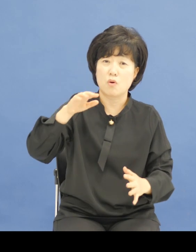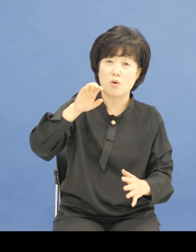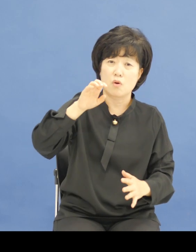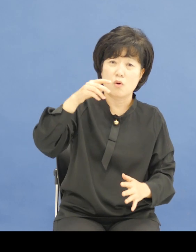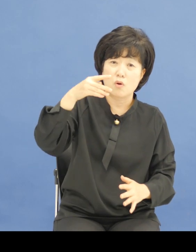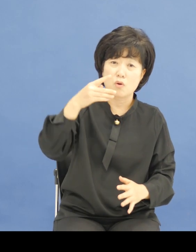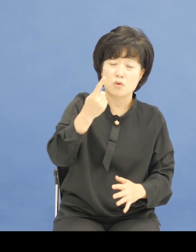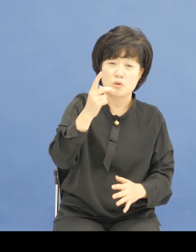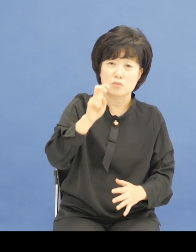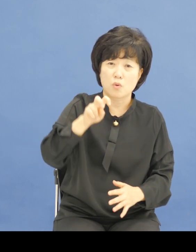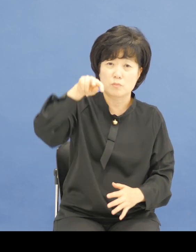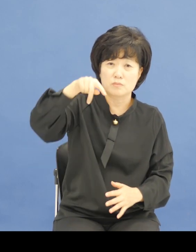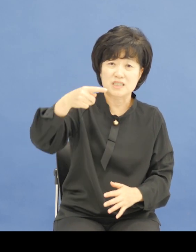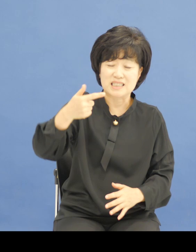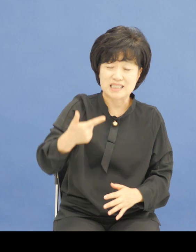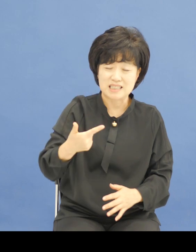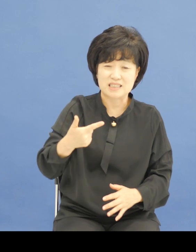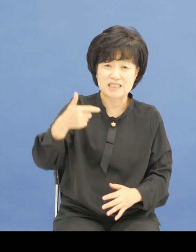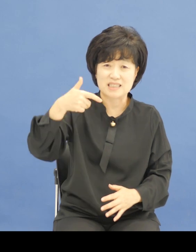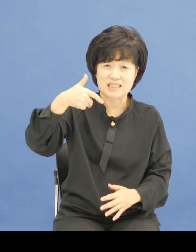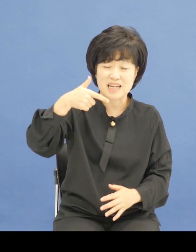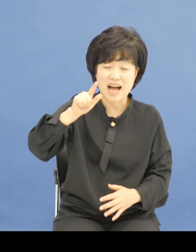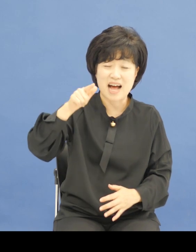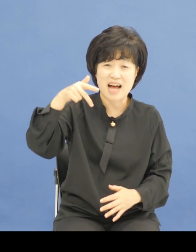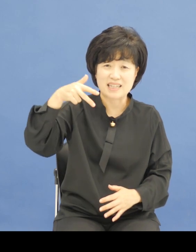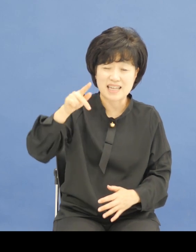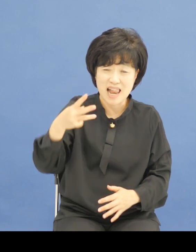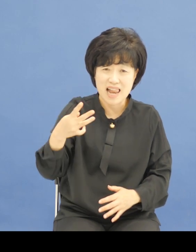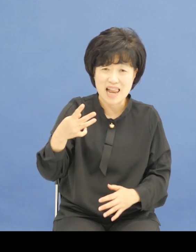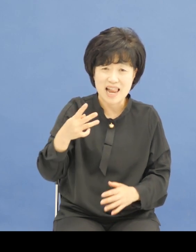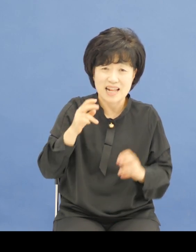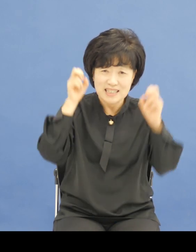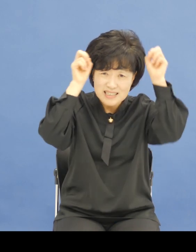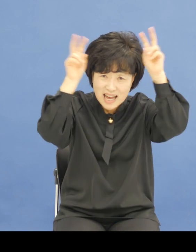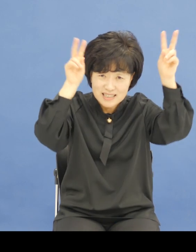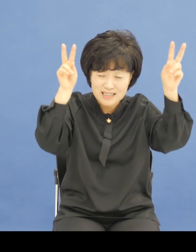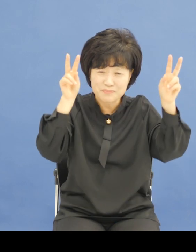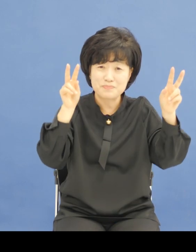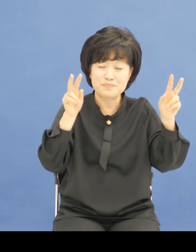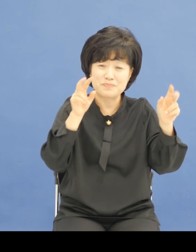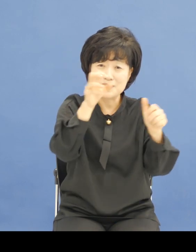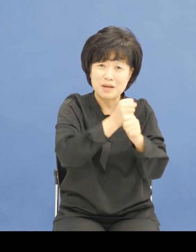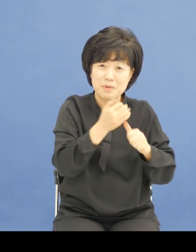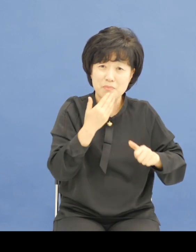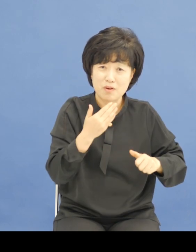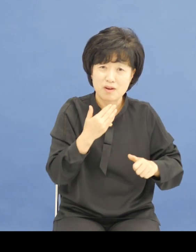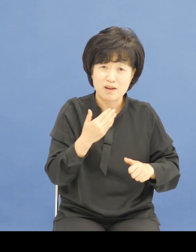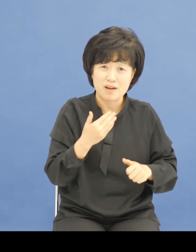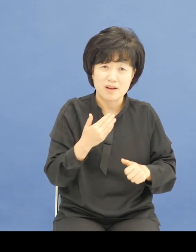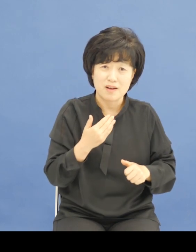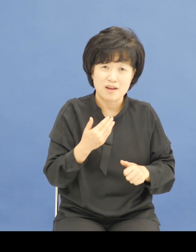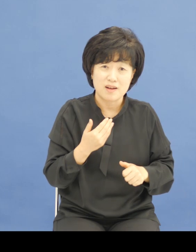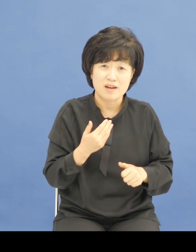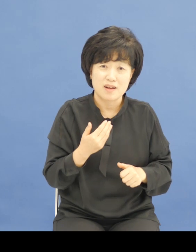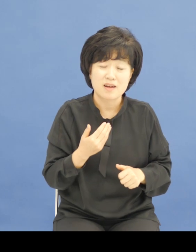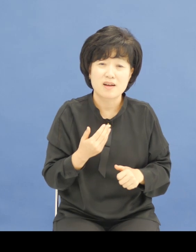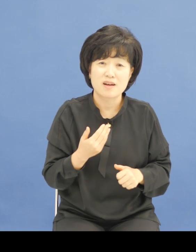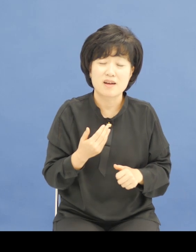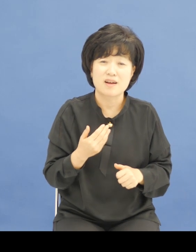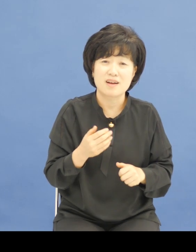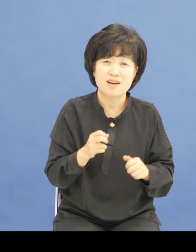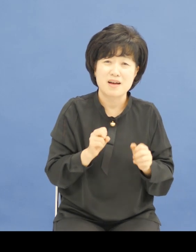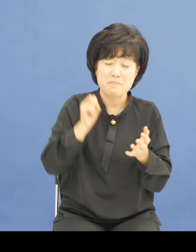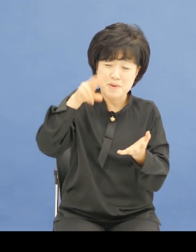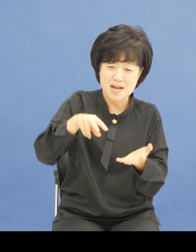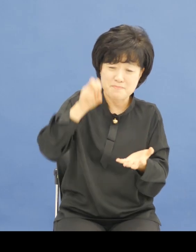되나요? 그건 내셔널 파크에 있어가지고. 다 돈을 내야 거기 들어갈 수가 있어요. 톰슨 가젤 뭐야? 톰슨 가젤이라고